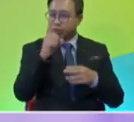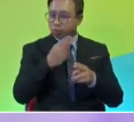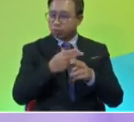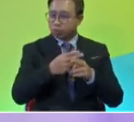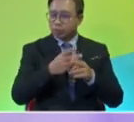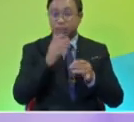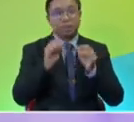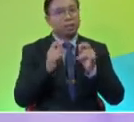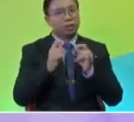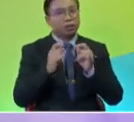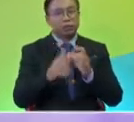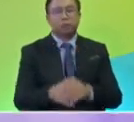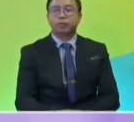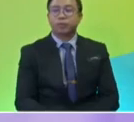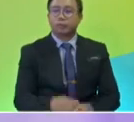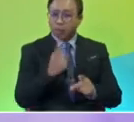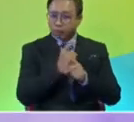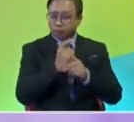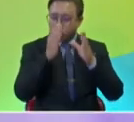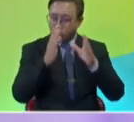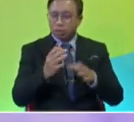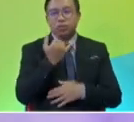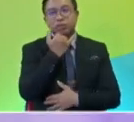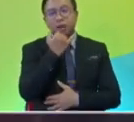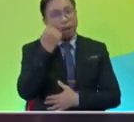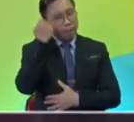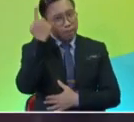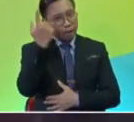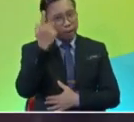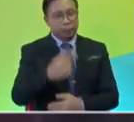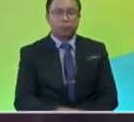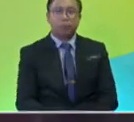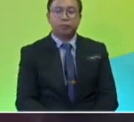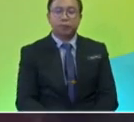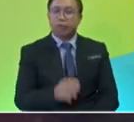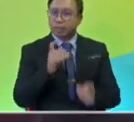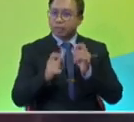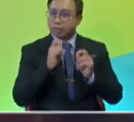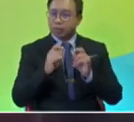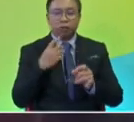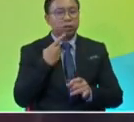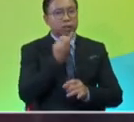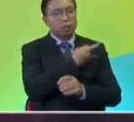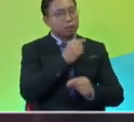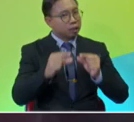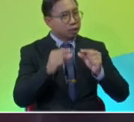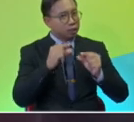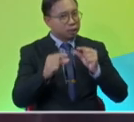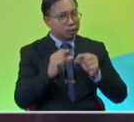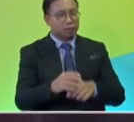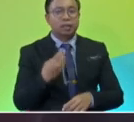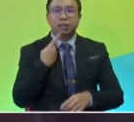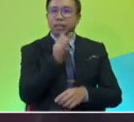tiktok ya betul ha yang ni orang salah faham dia kata tiktok tu yang kita bergerak-gerak tu kan yang kita